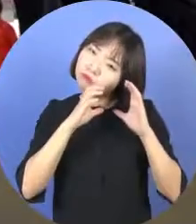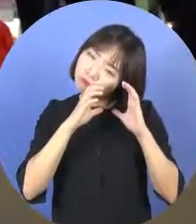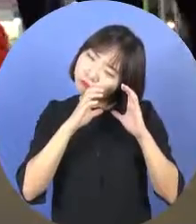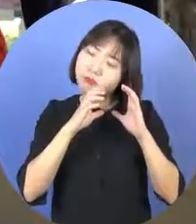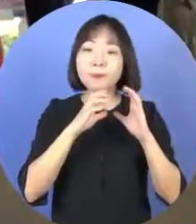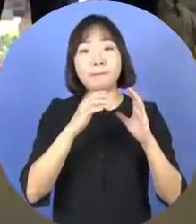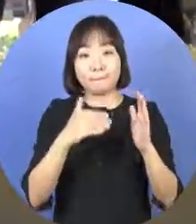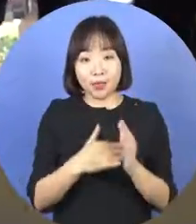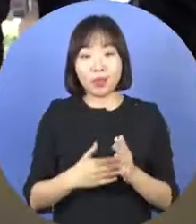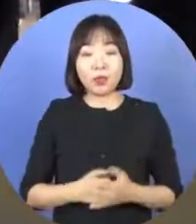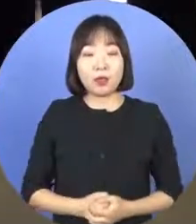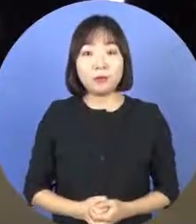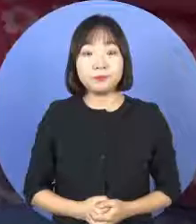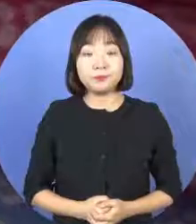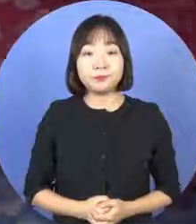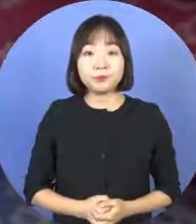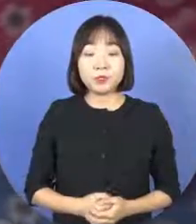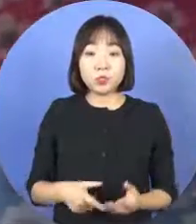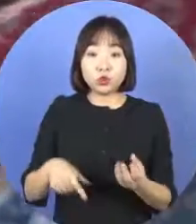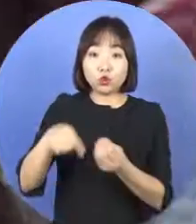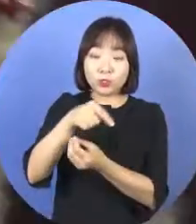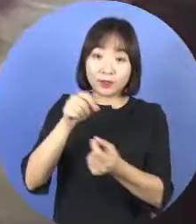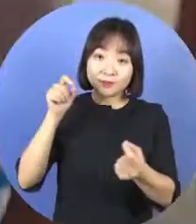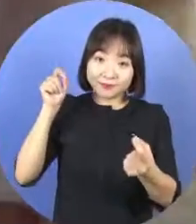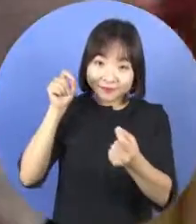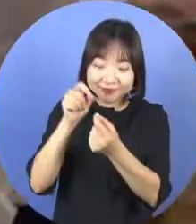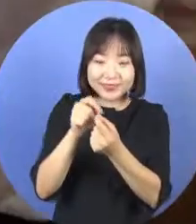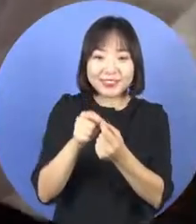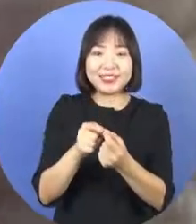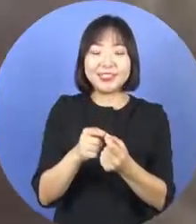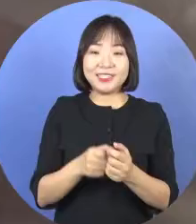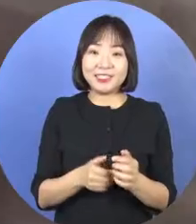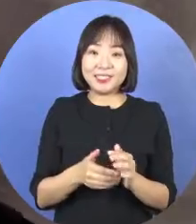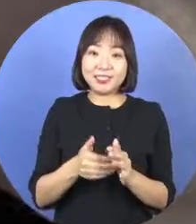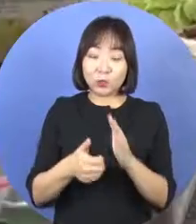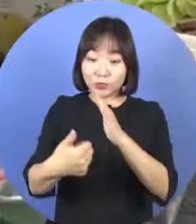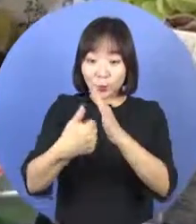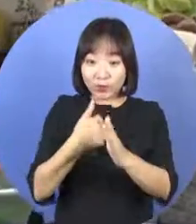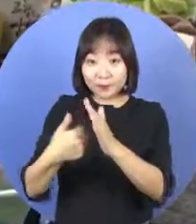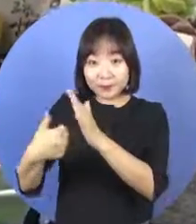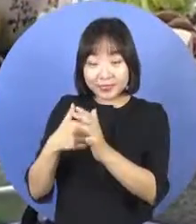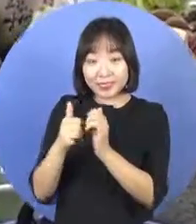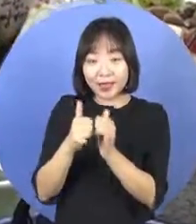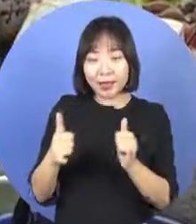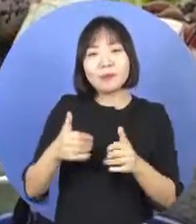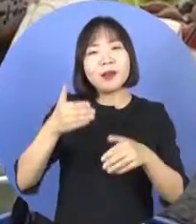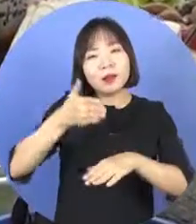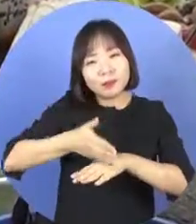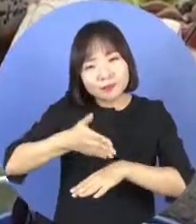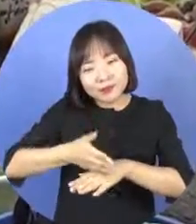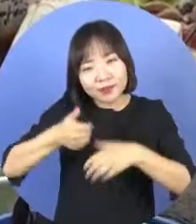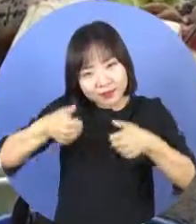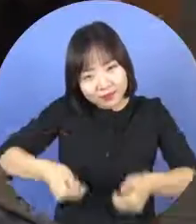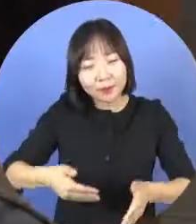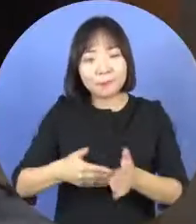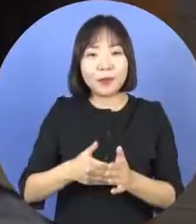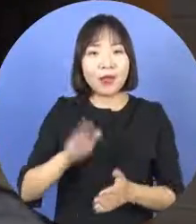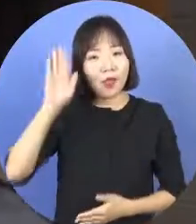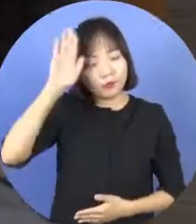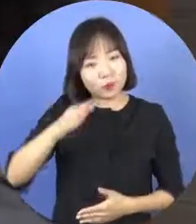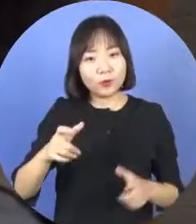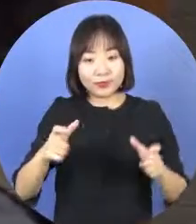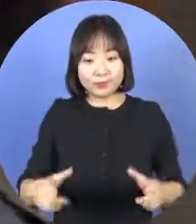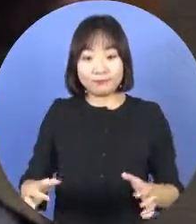시민들과 소통하는 시간을 가졌는데요. 추석을 맞아 전통시장을 방문한 시민들께 감사의 인사를 전하며 지역 경제와